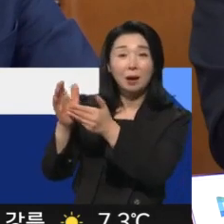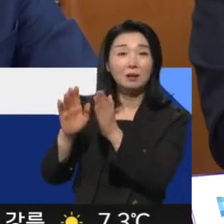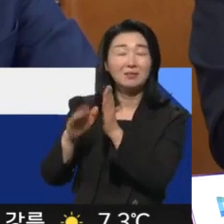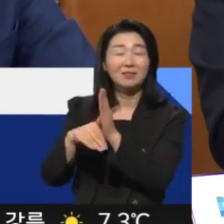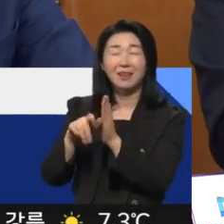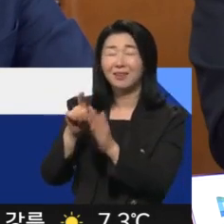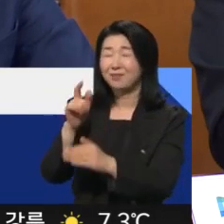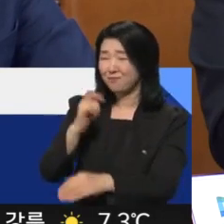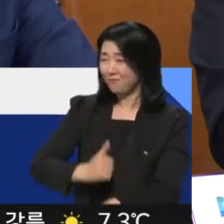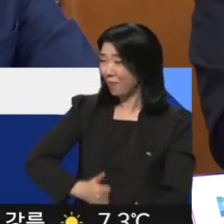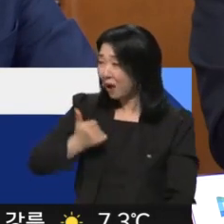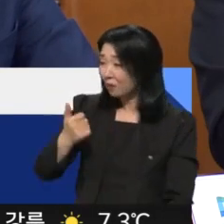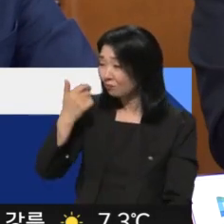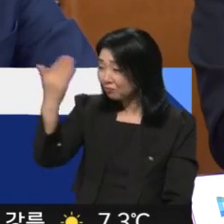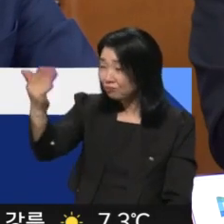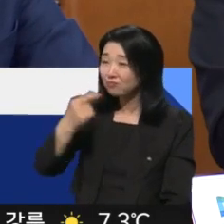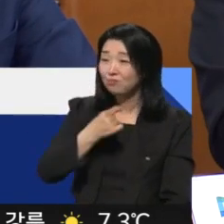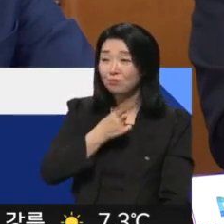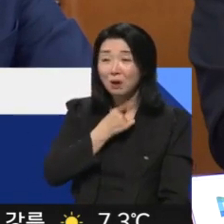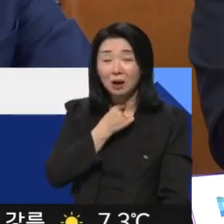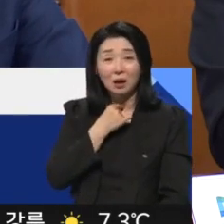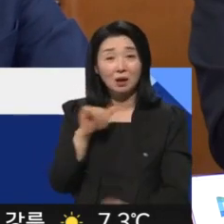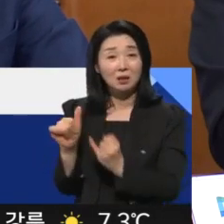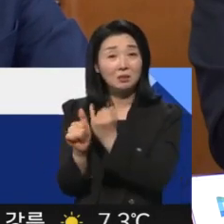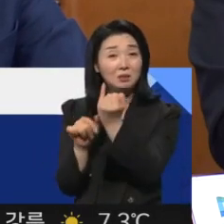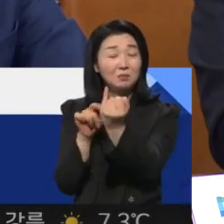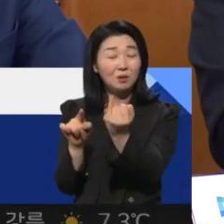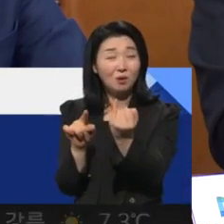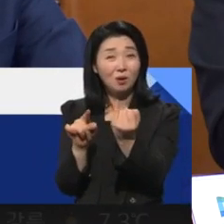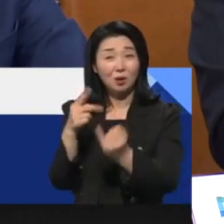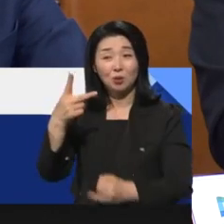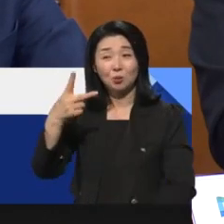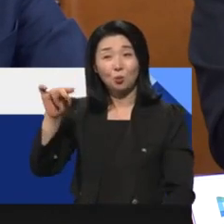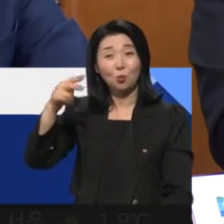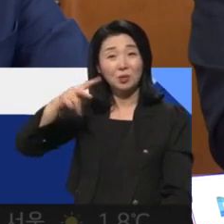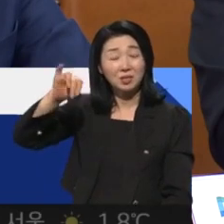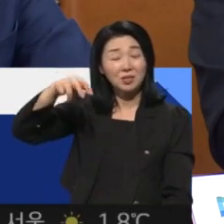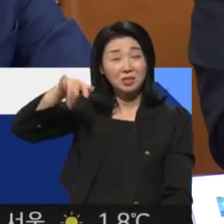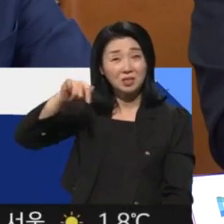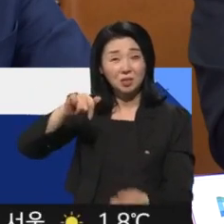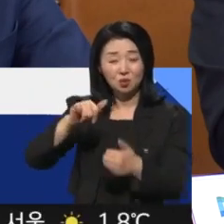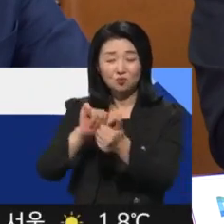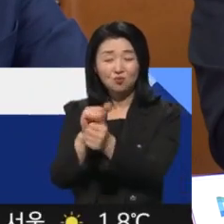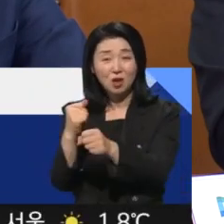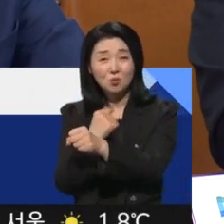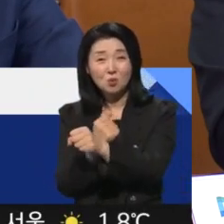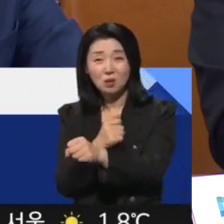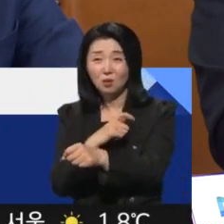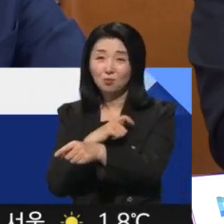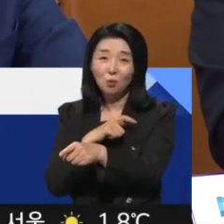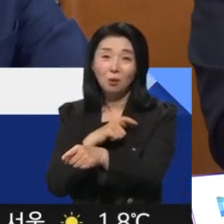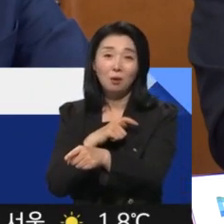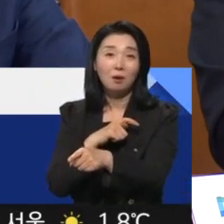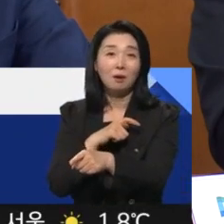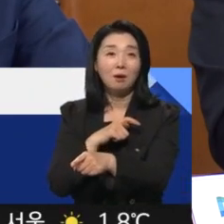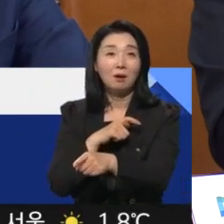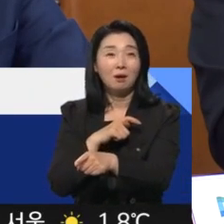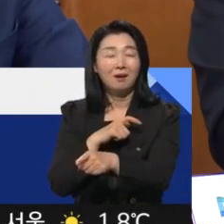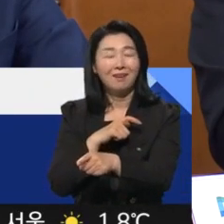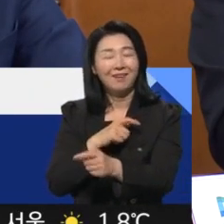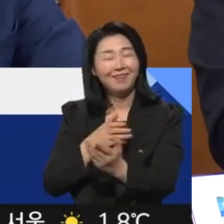발끈한 당신들께 묻겠습니다. 김건희 여사의 도이치모터스 주가 조작 의혹은 수많은